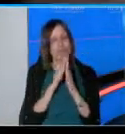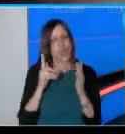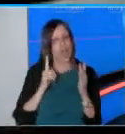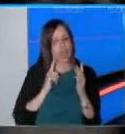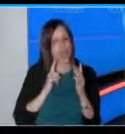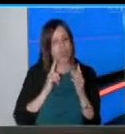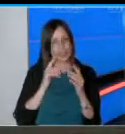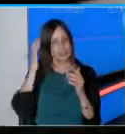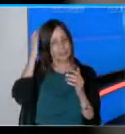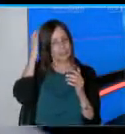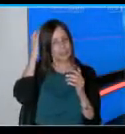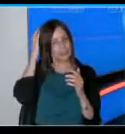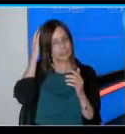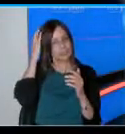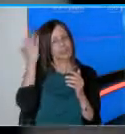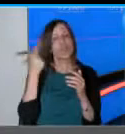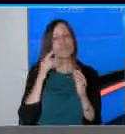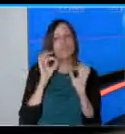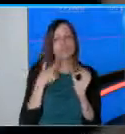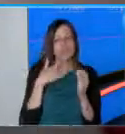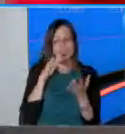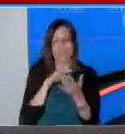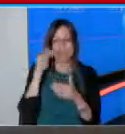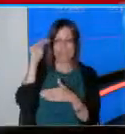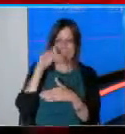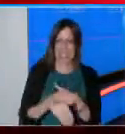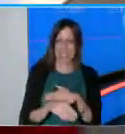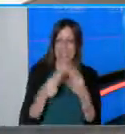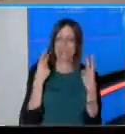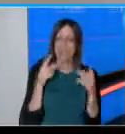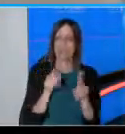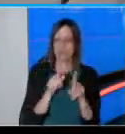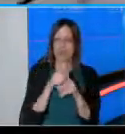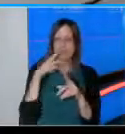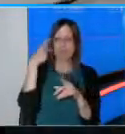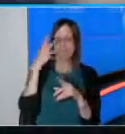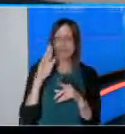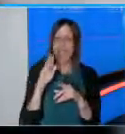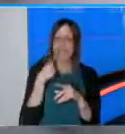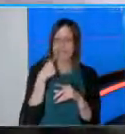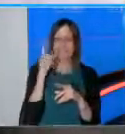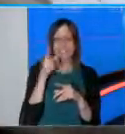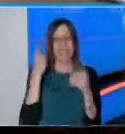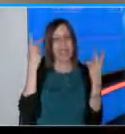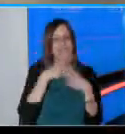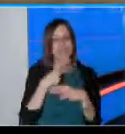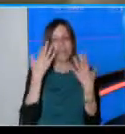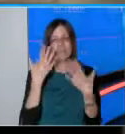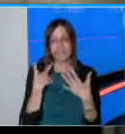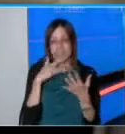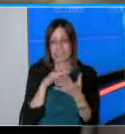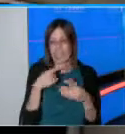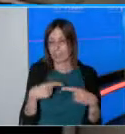ולהמתין ולראות שבאמת אנחנו נמצאים בירידה משמעותית, כמו שפרופסור רהב אמרה, צריך להבין שבמספרים שאנחנו נמצאים